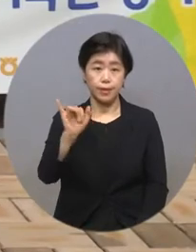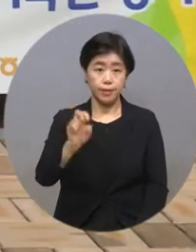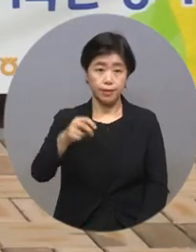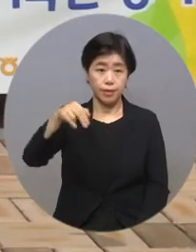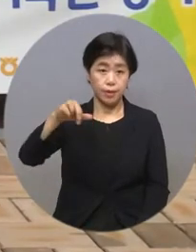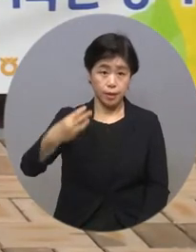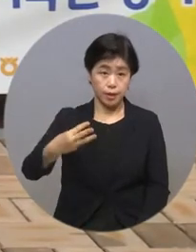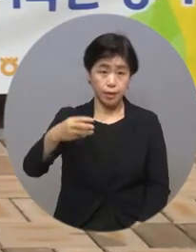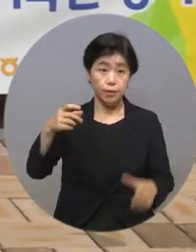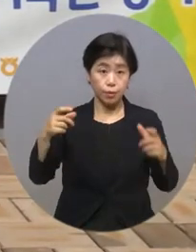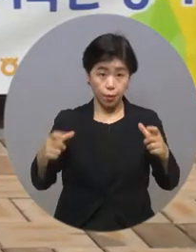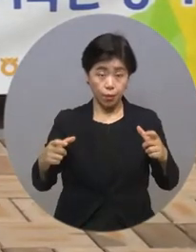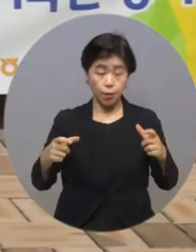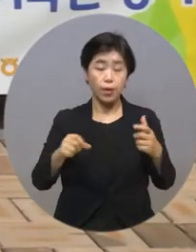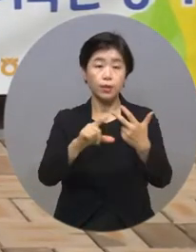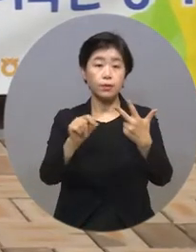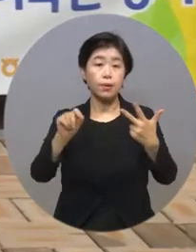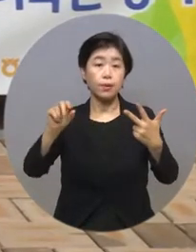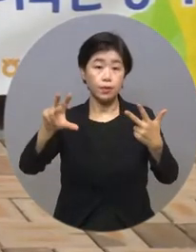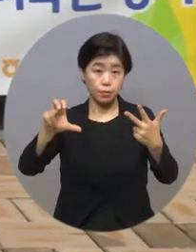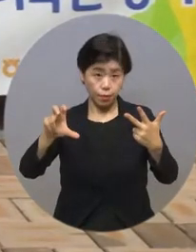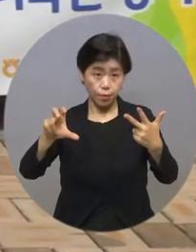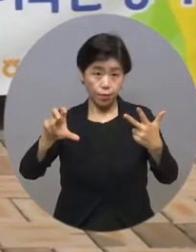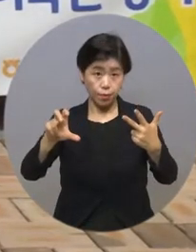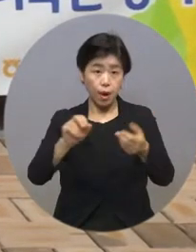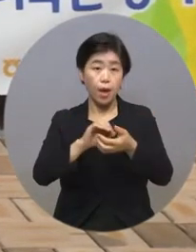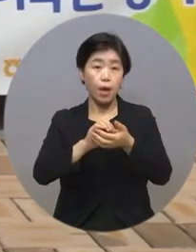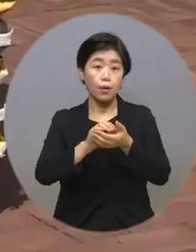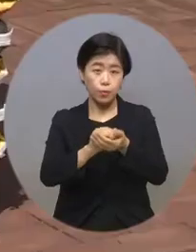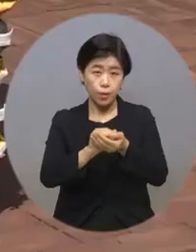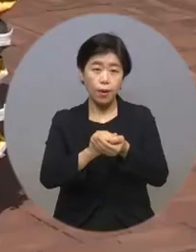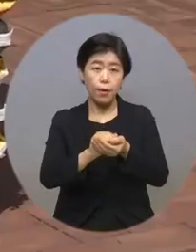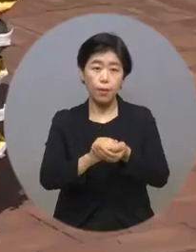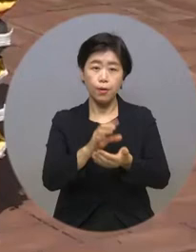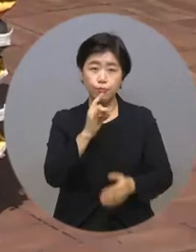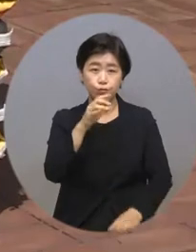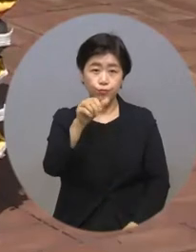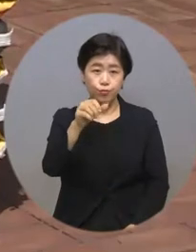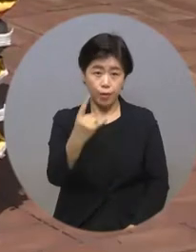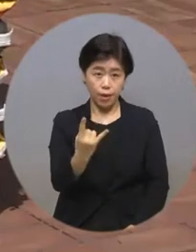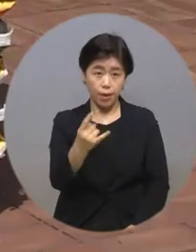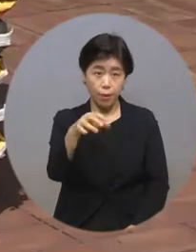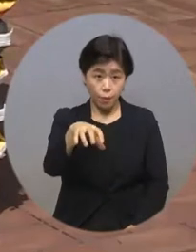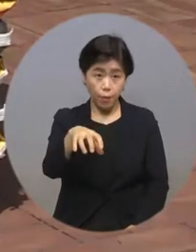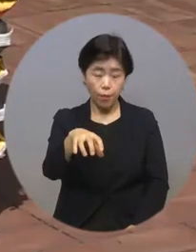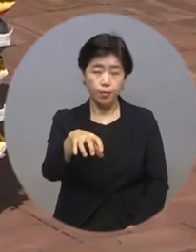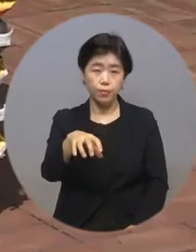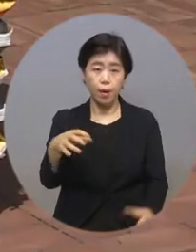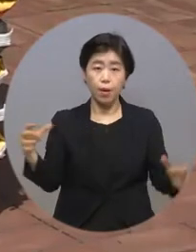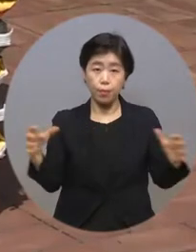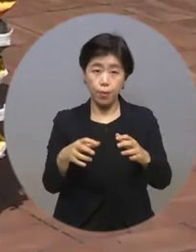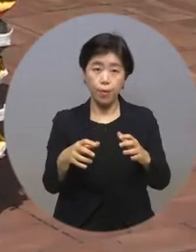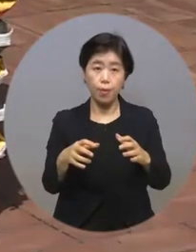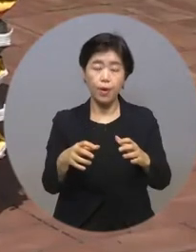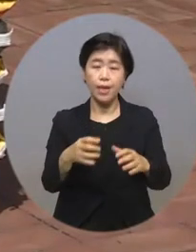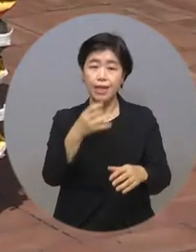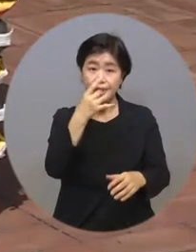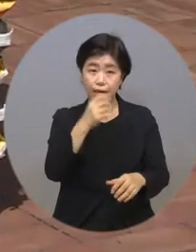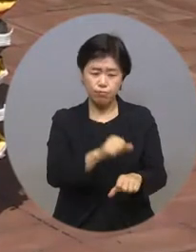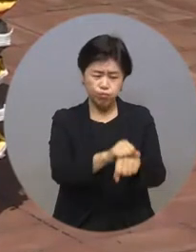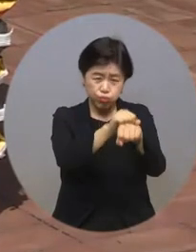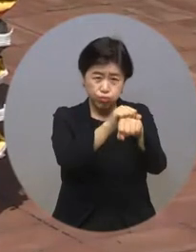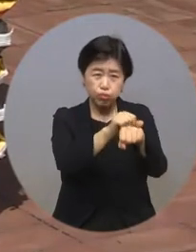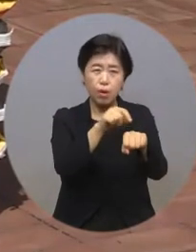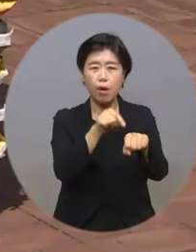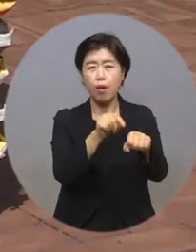7월 25일 농협중앙회 임실군 지부와 함께 군청광장에서 쌀 재고량 증가와 쌀값 하락